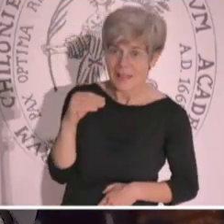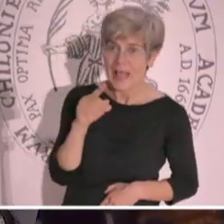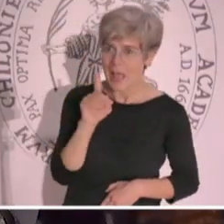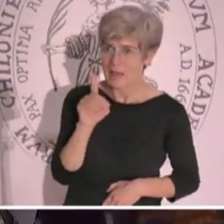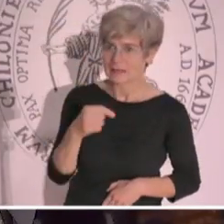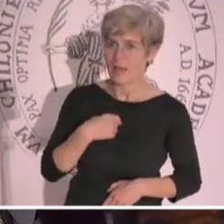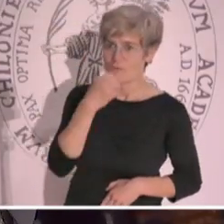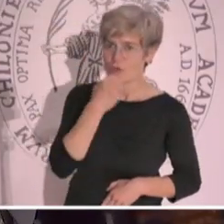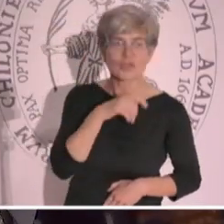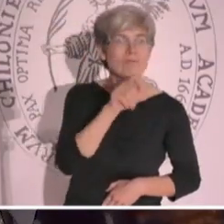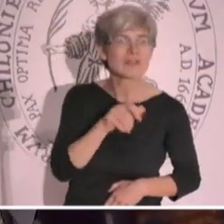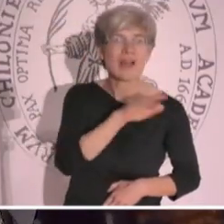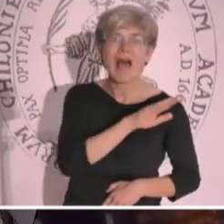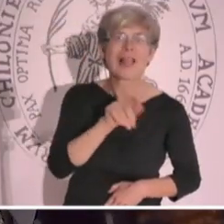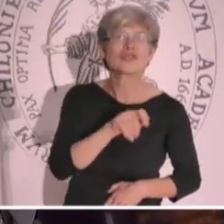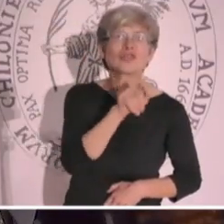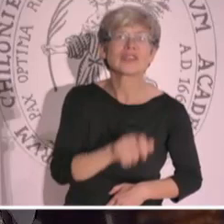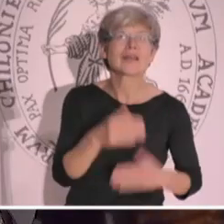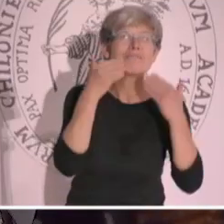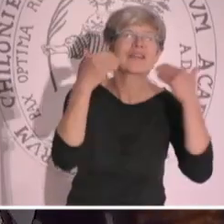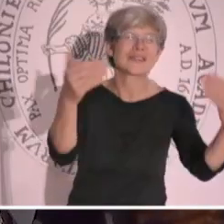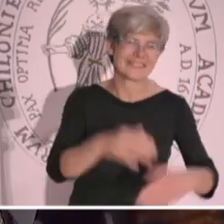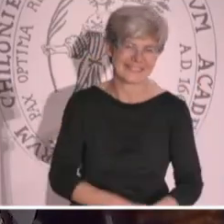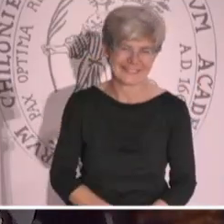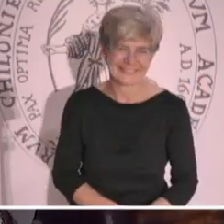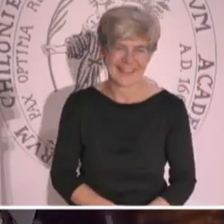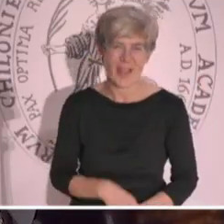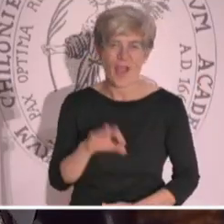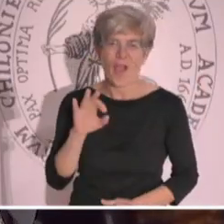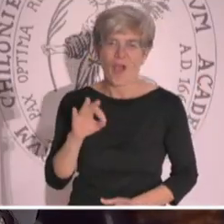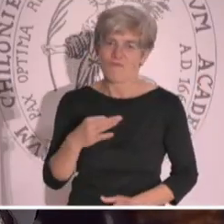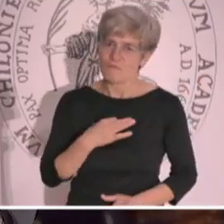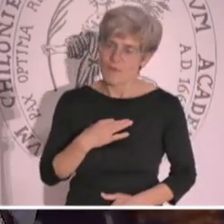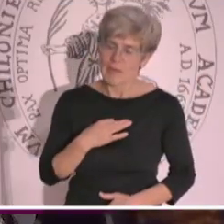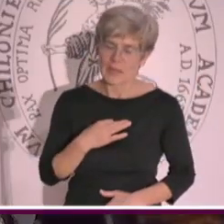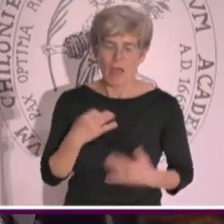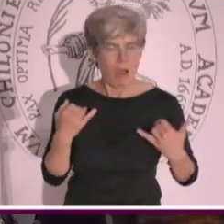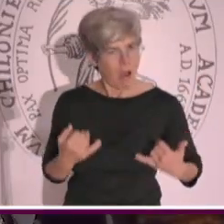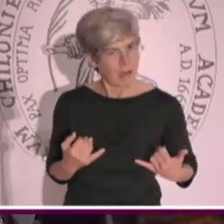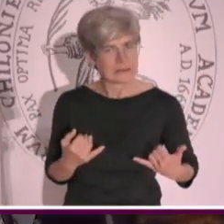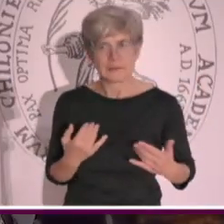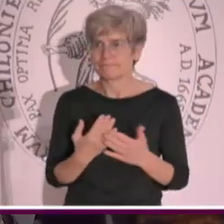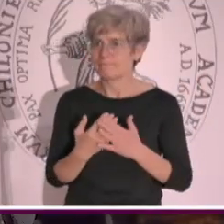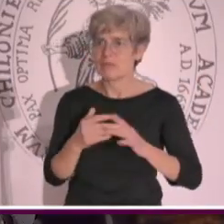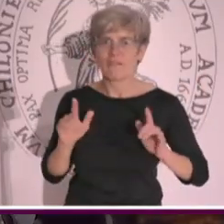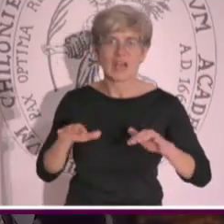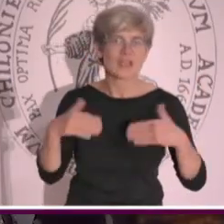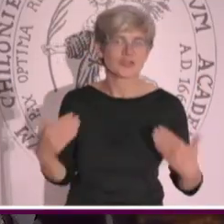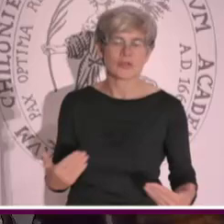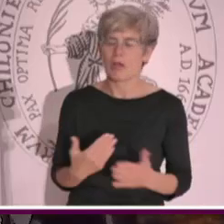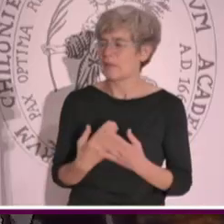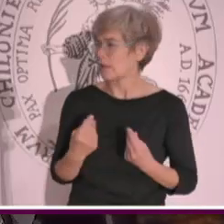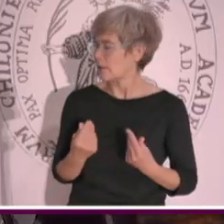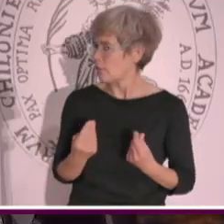nochmal persönlich hier alle Studierenden begrüßen. Für mich ist das heutige Ereignis tatsächlich überwältigend, denn es ist für mich auch die erste